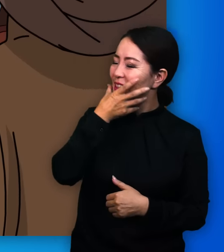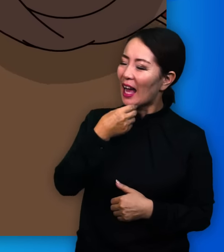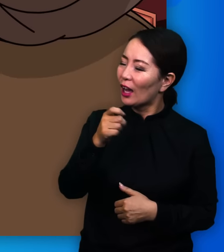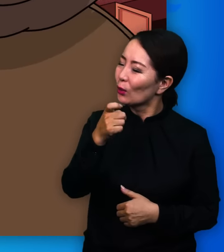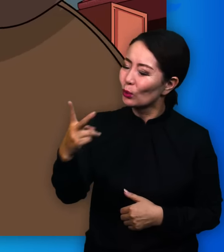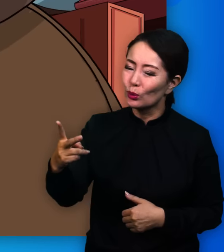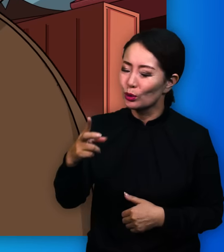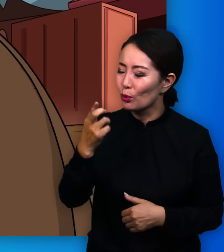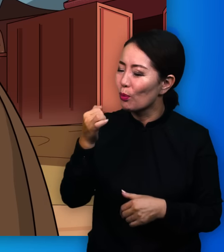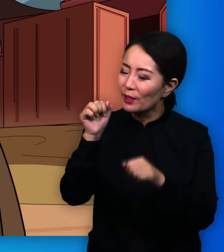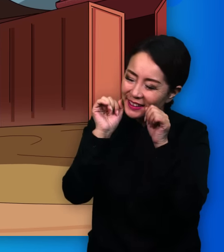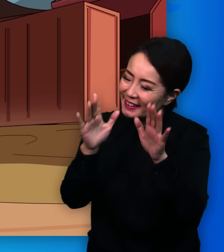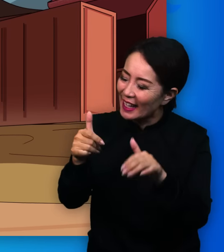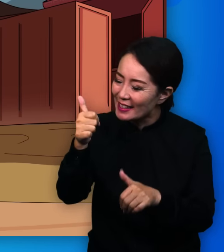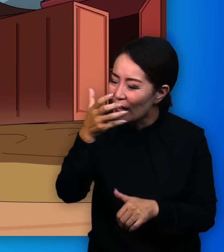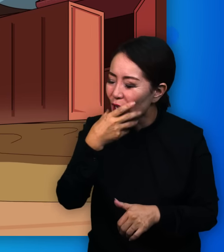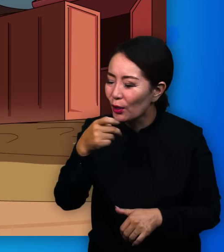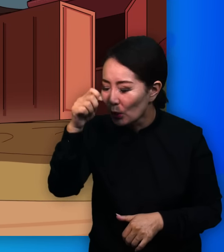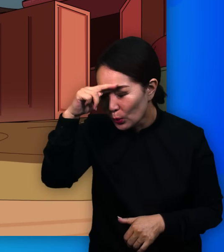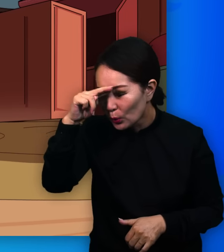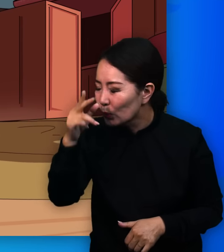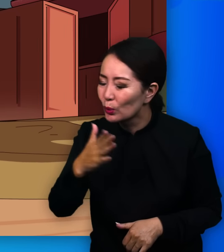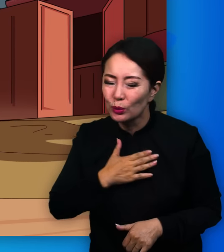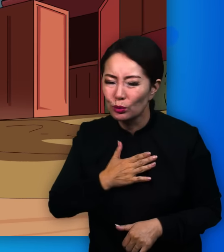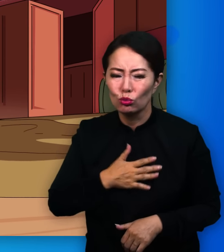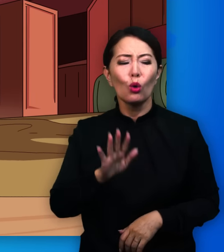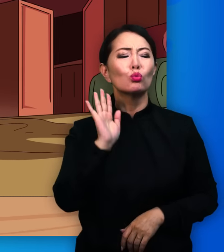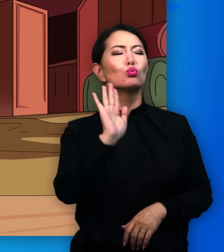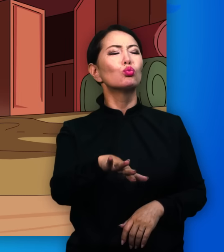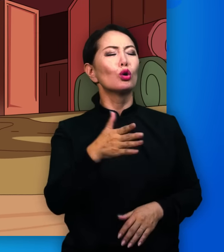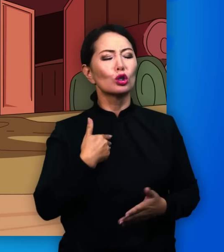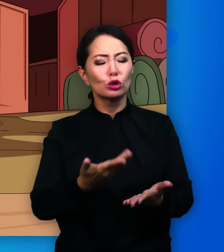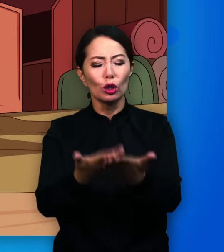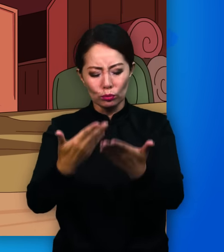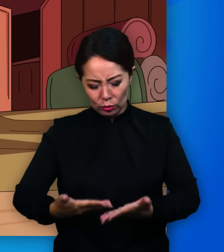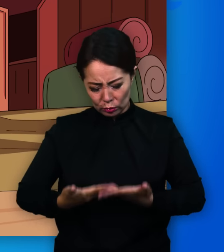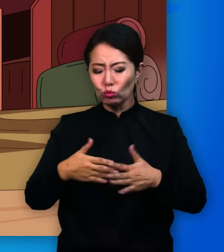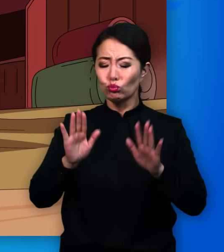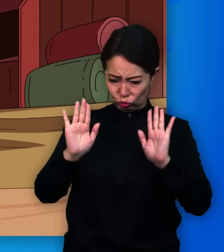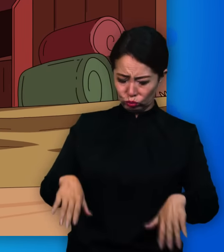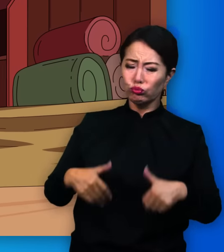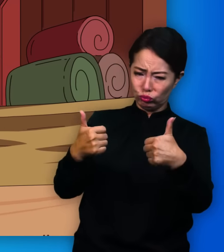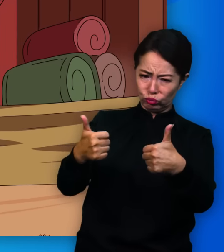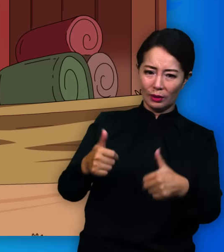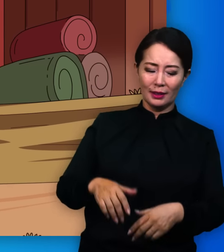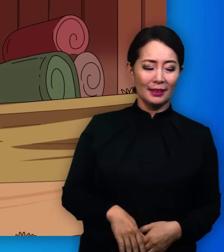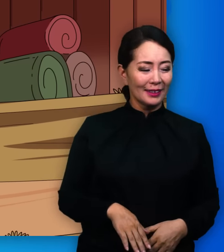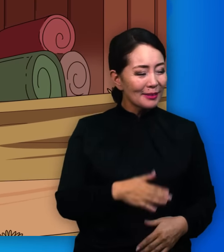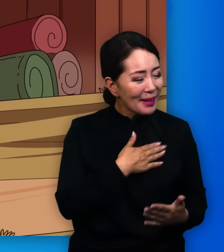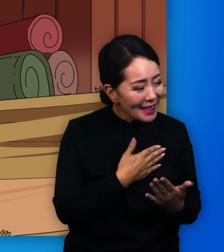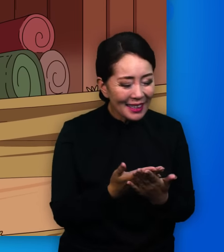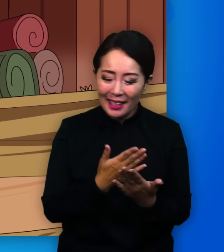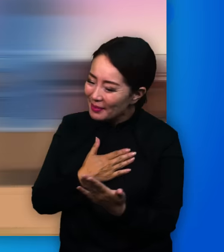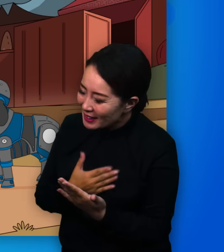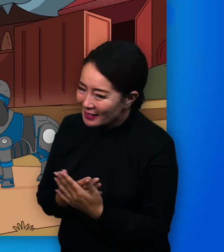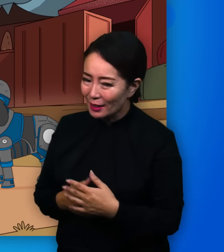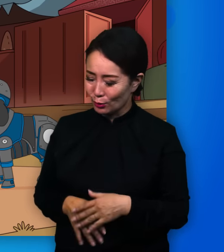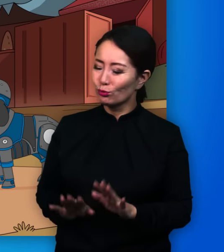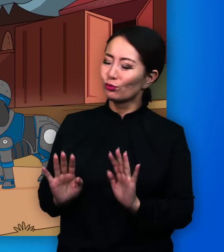хүүхдүүд хүртэл хүн туслахын үн цэнийг мэдж байхад би ч бас яагаад болохгүй хэмээн бодсон юм өө. Эхэндээ